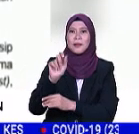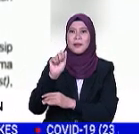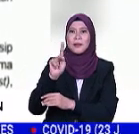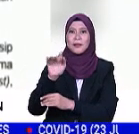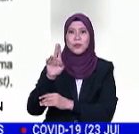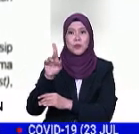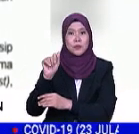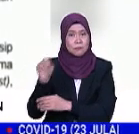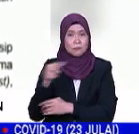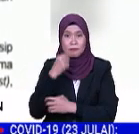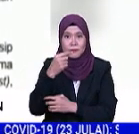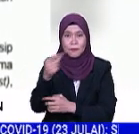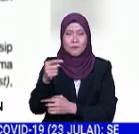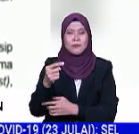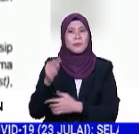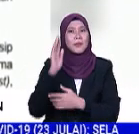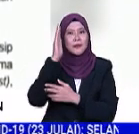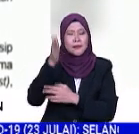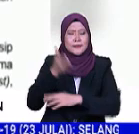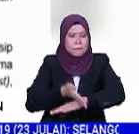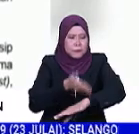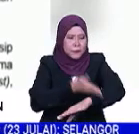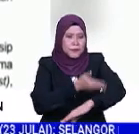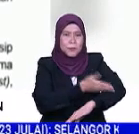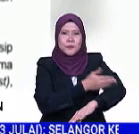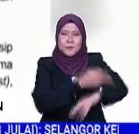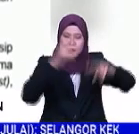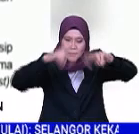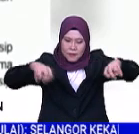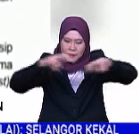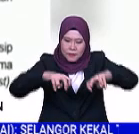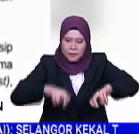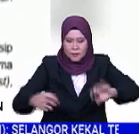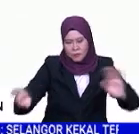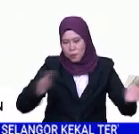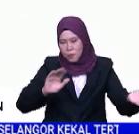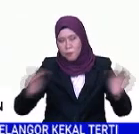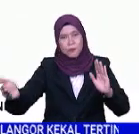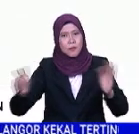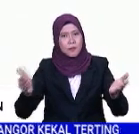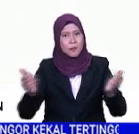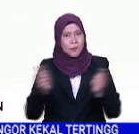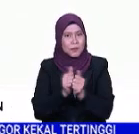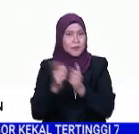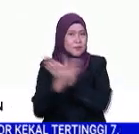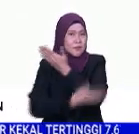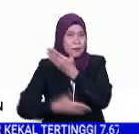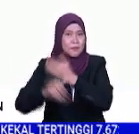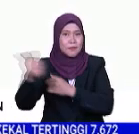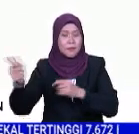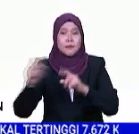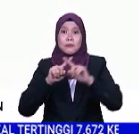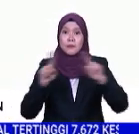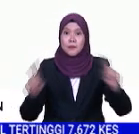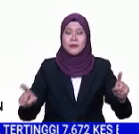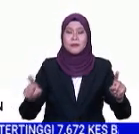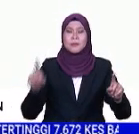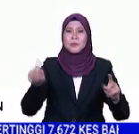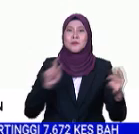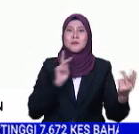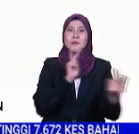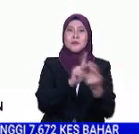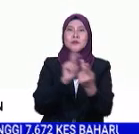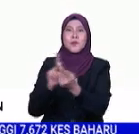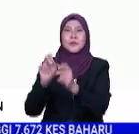berkata perkara itu akan ditambah baik melalui kajian perbandingan dengan negara lain namun dengan